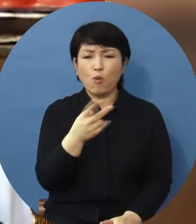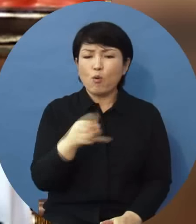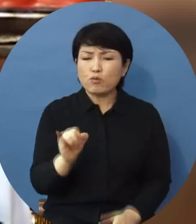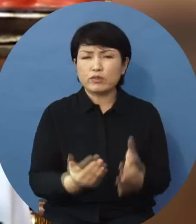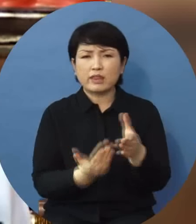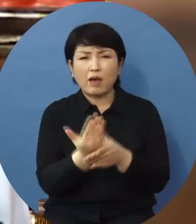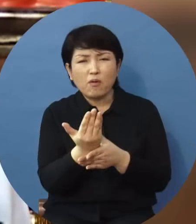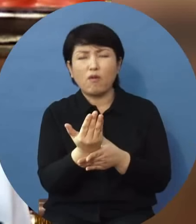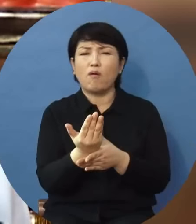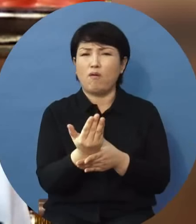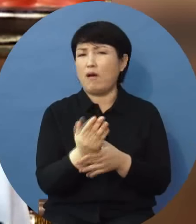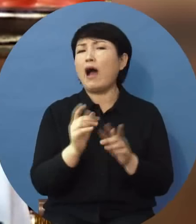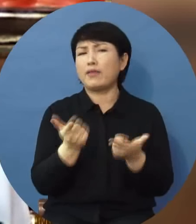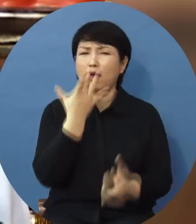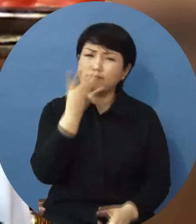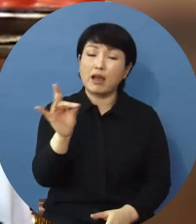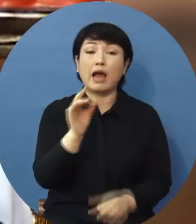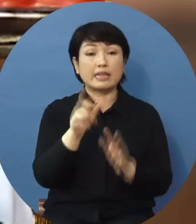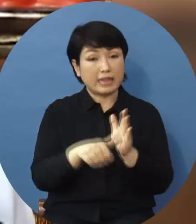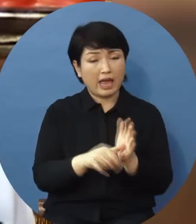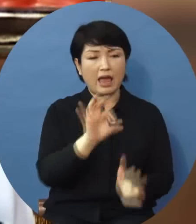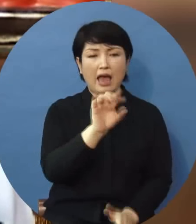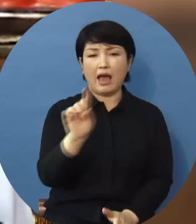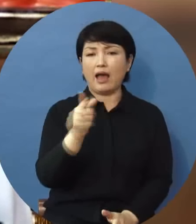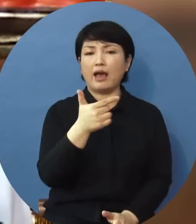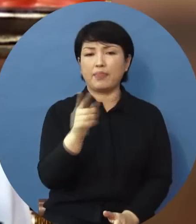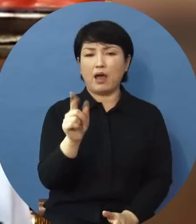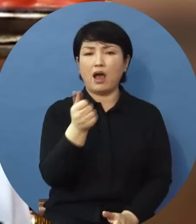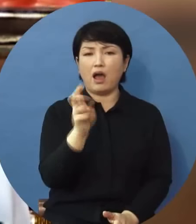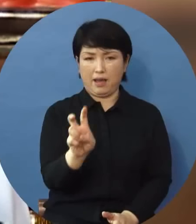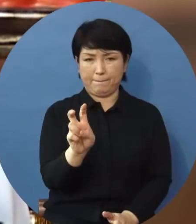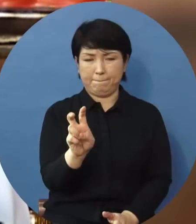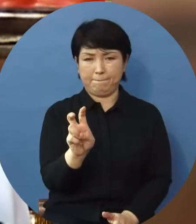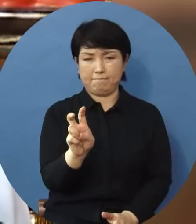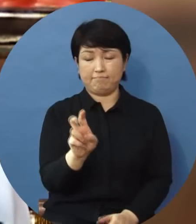오류를 범할 필요가 없다. 이 단계까지 가면 아나함이다.